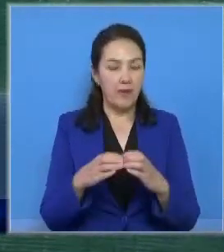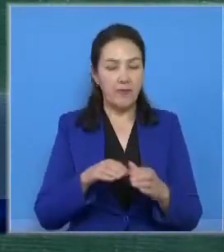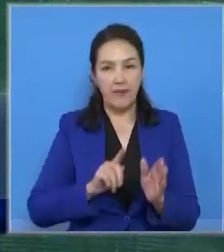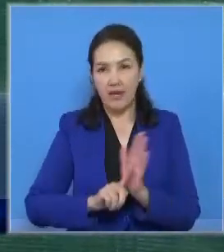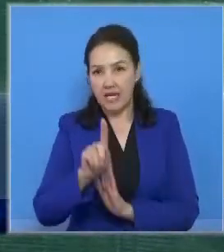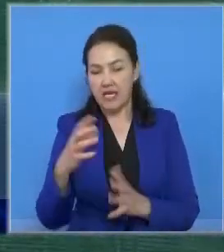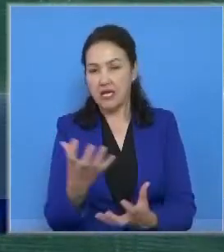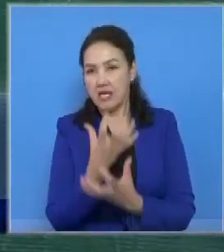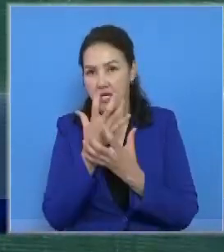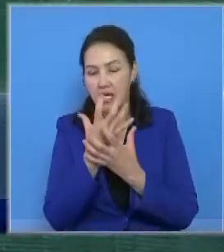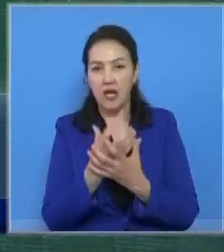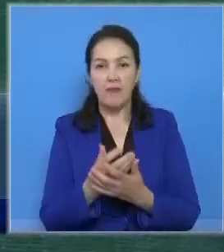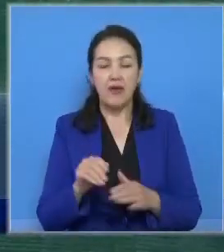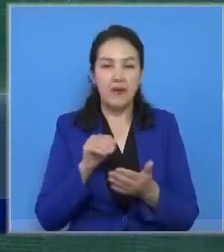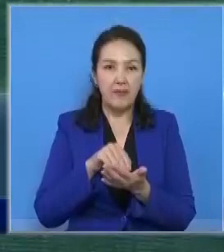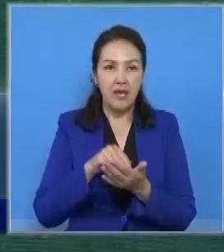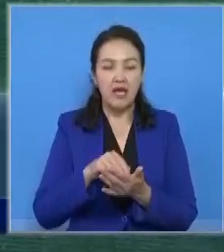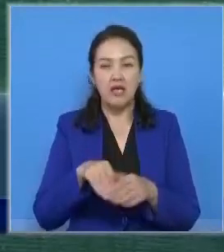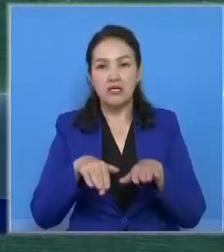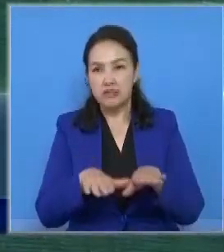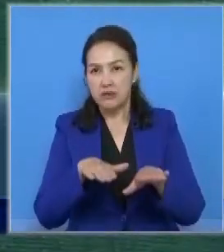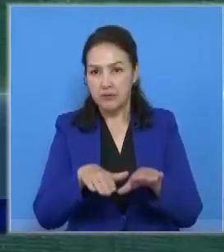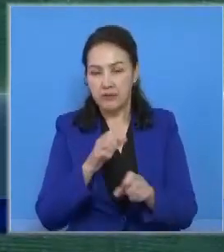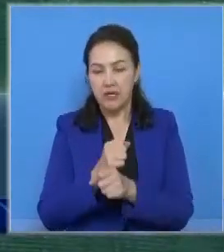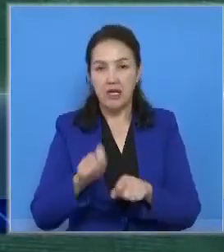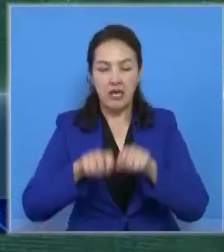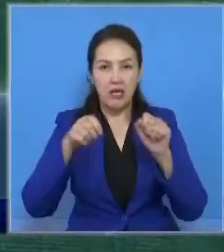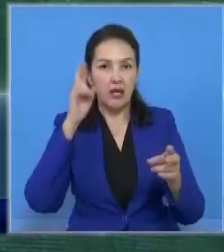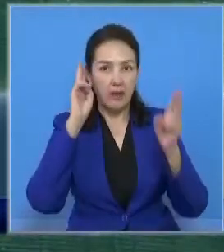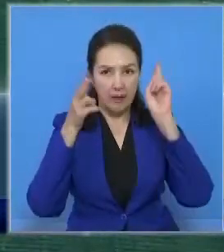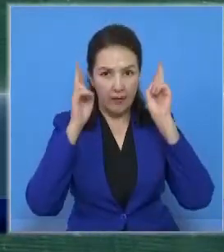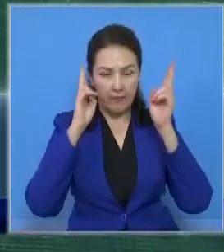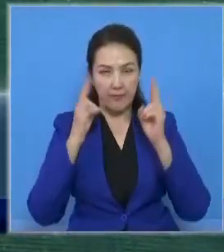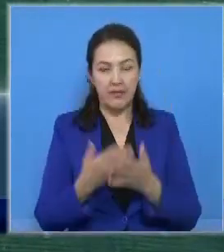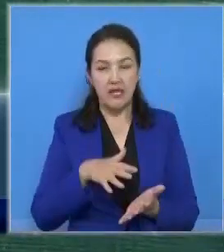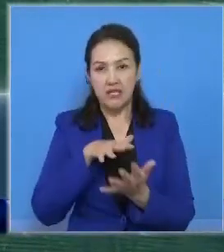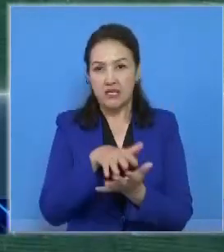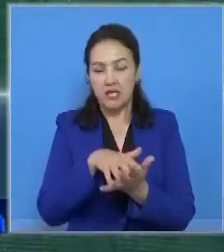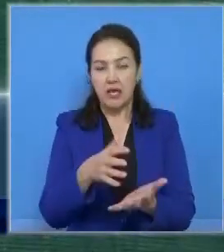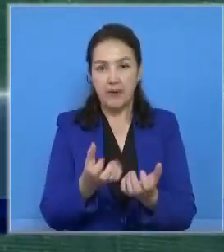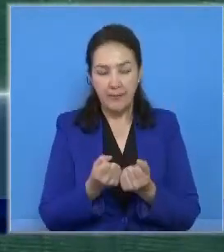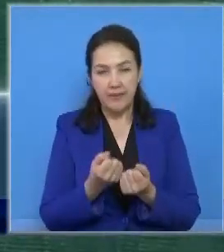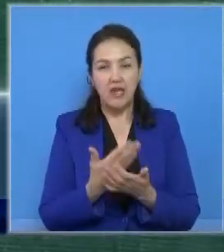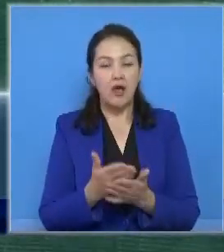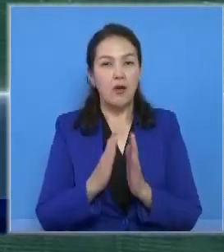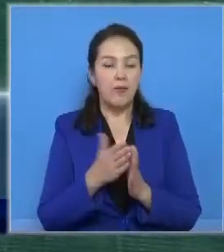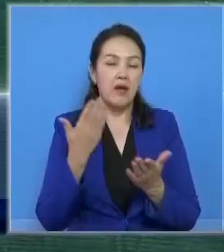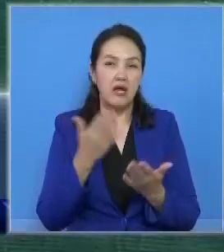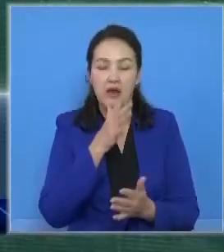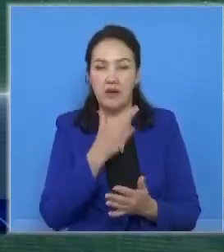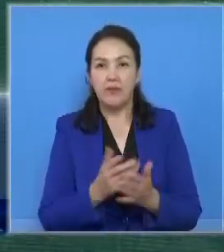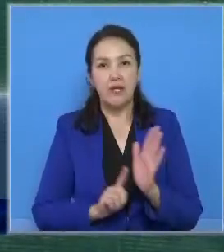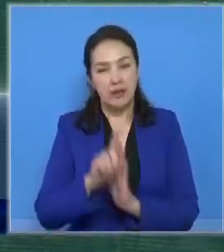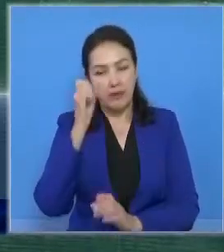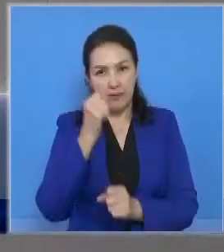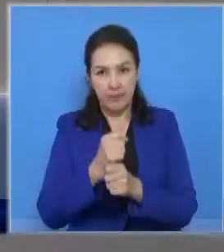запуску теплицы, разведению птиц, швейному делу, открытию парикмахерской. Заявки уже приняты. В ближайшее время сельчане